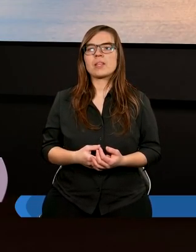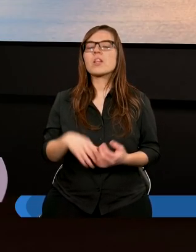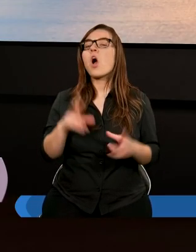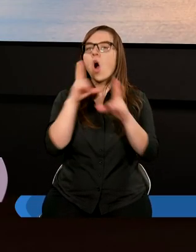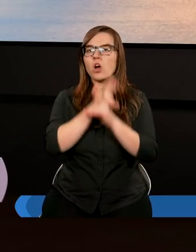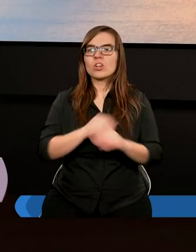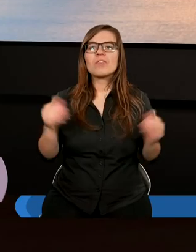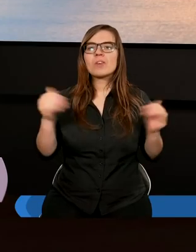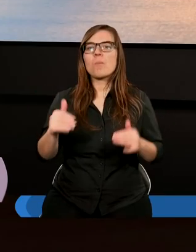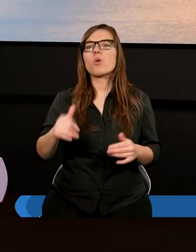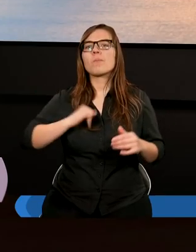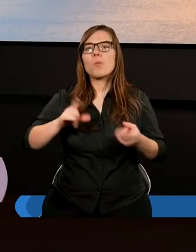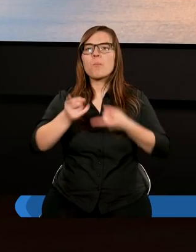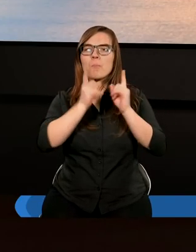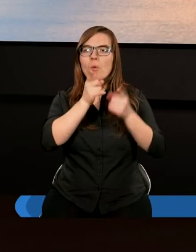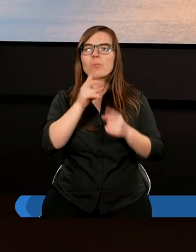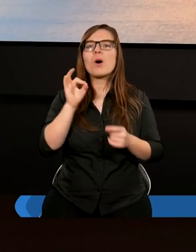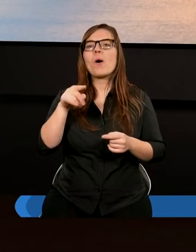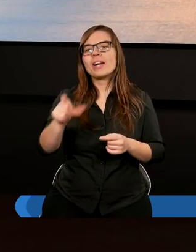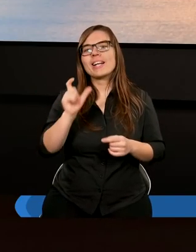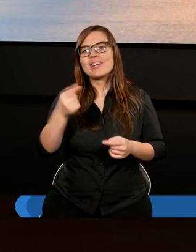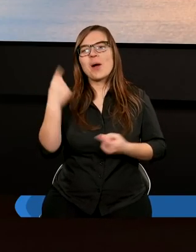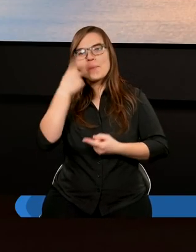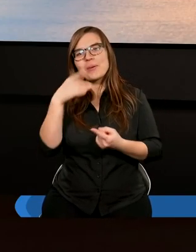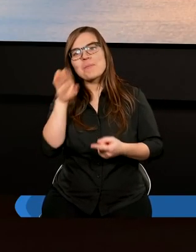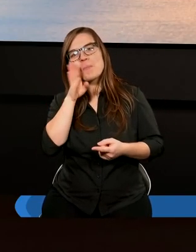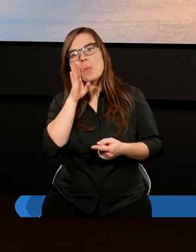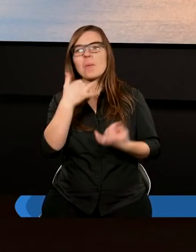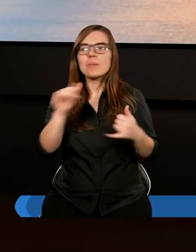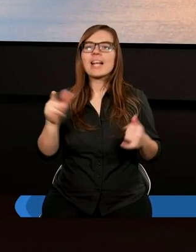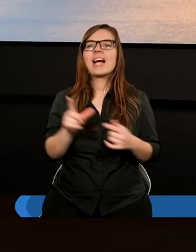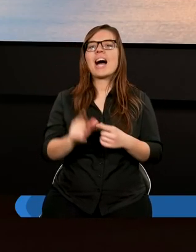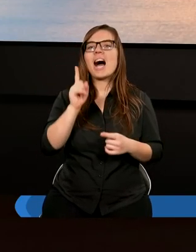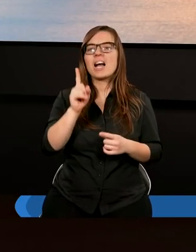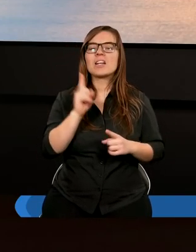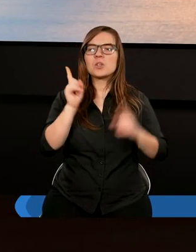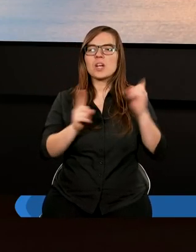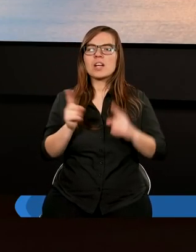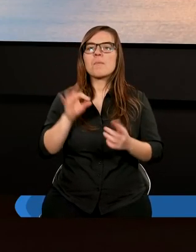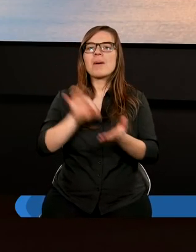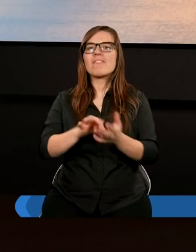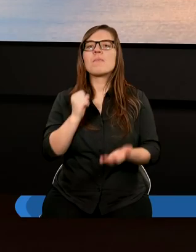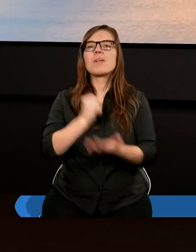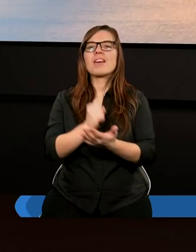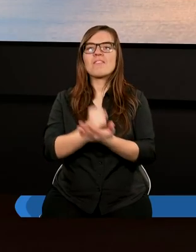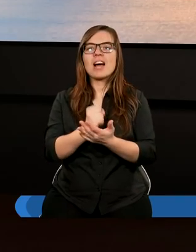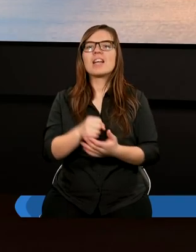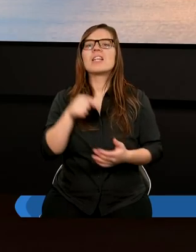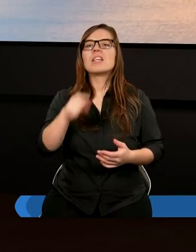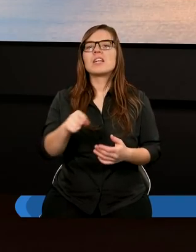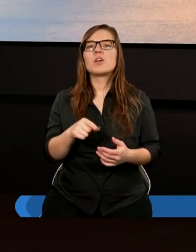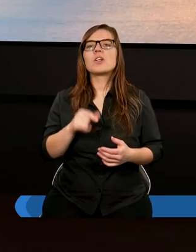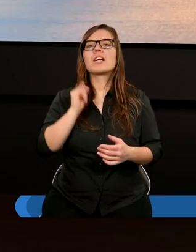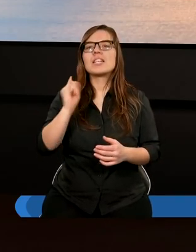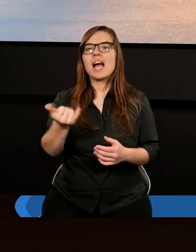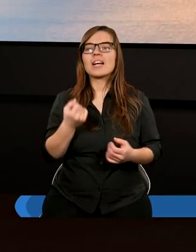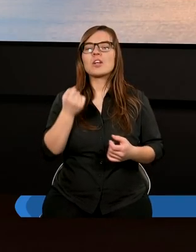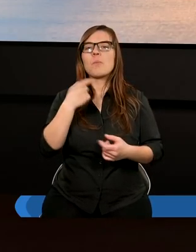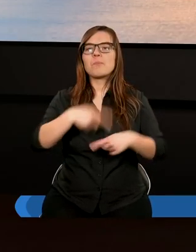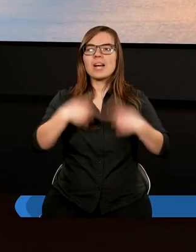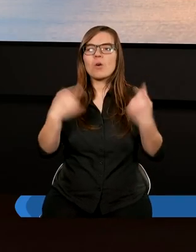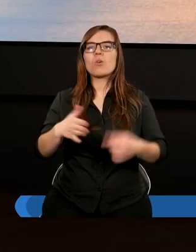Oczywiście możemy sobie porozmawiać o tym, co myślimy o tym prywatnie, ale chyba szczególnie w kontekście tego, do jakich przekonań